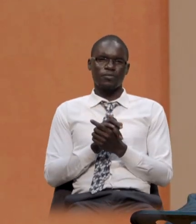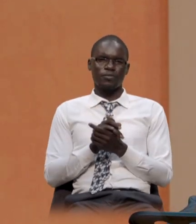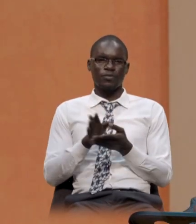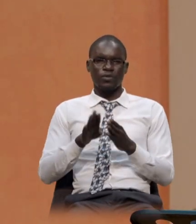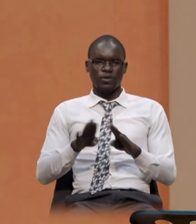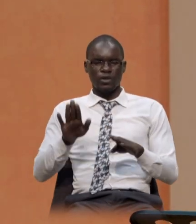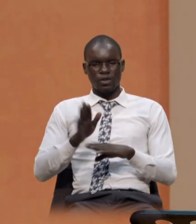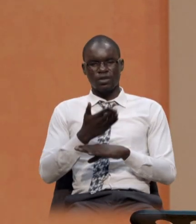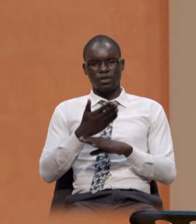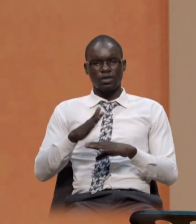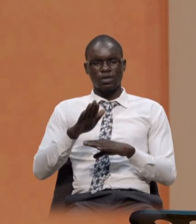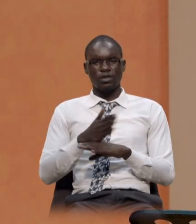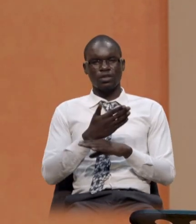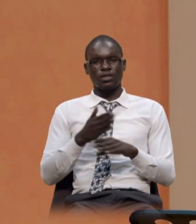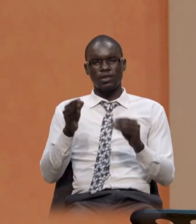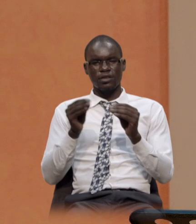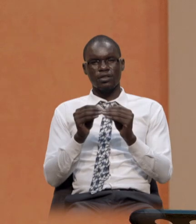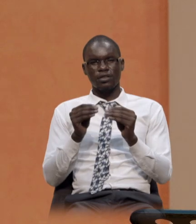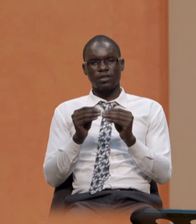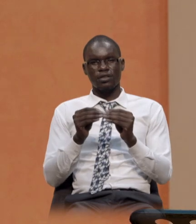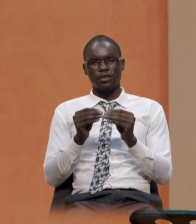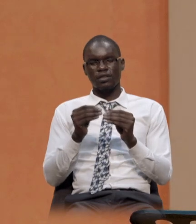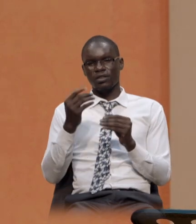Tutafungua vitabu vyetu vya nyimbo, nyimbo nambari